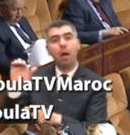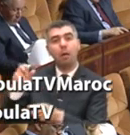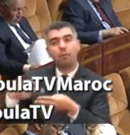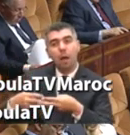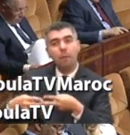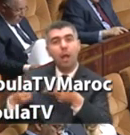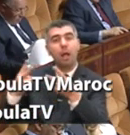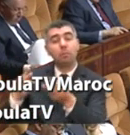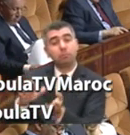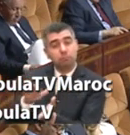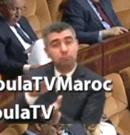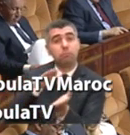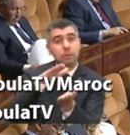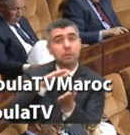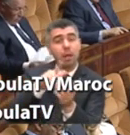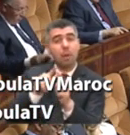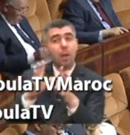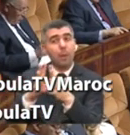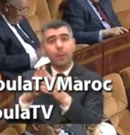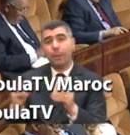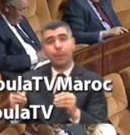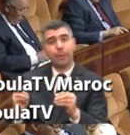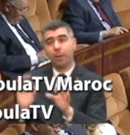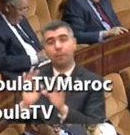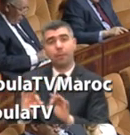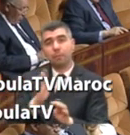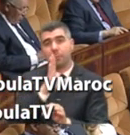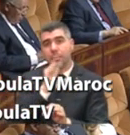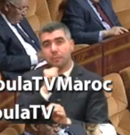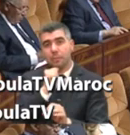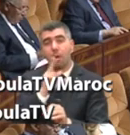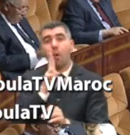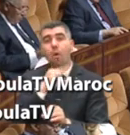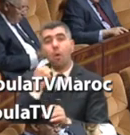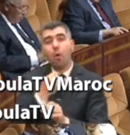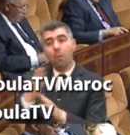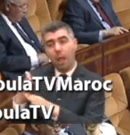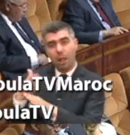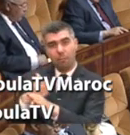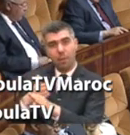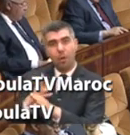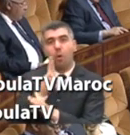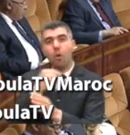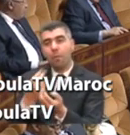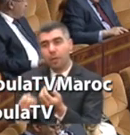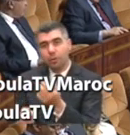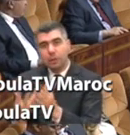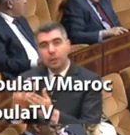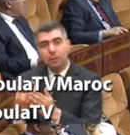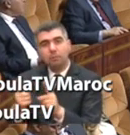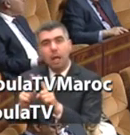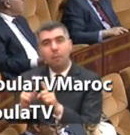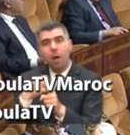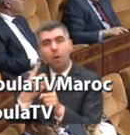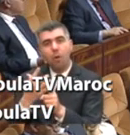النور وفقدت تمويلها. لم تستطع حكومتكم السابقة والحالية من استكمال ورش المصالحات